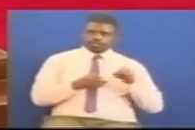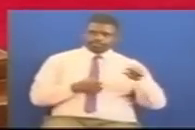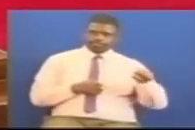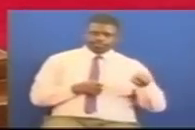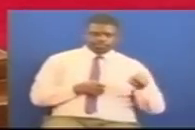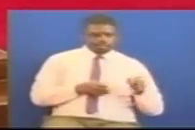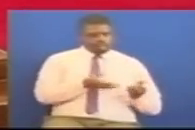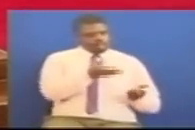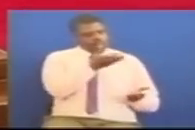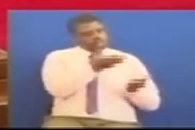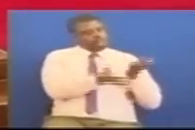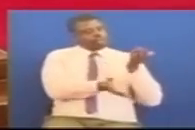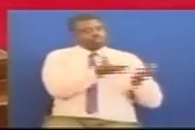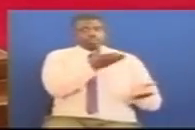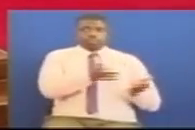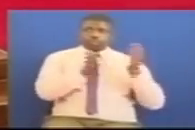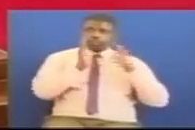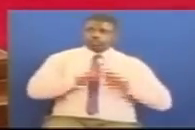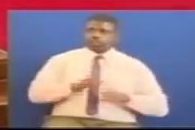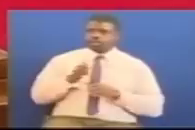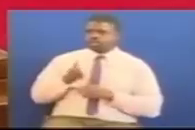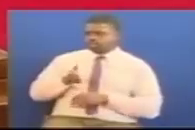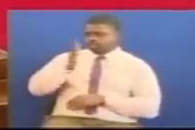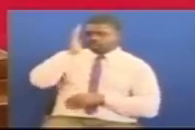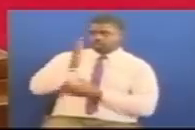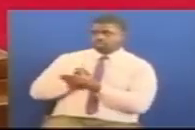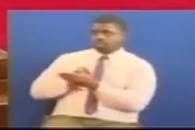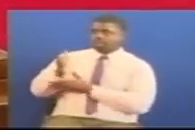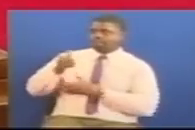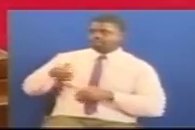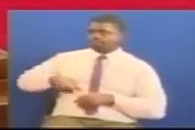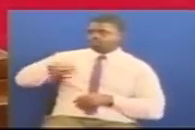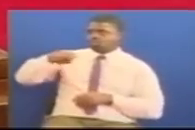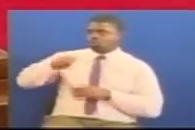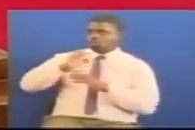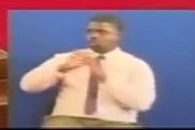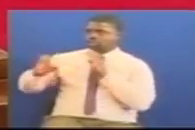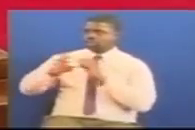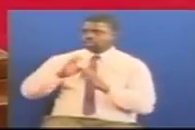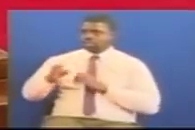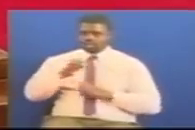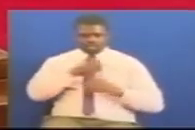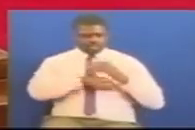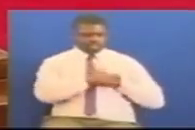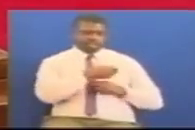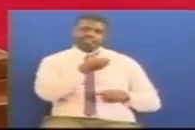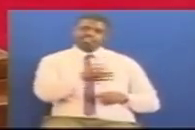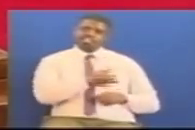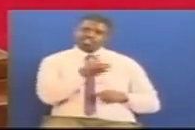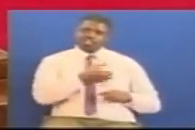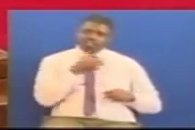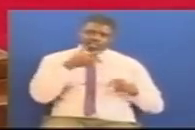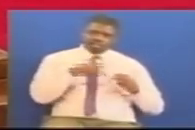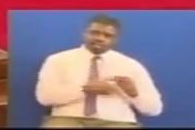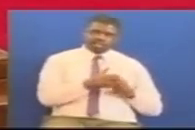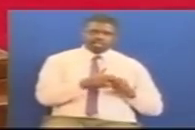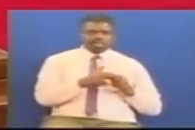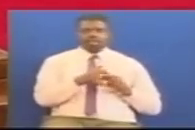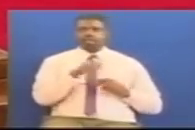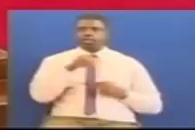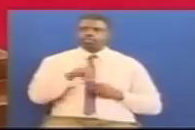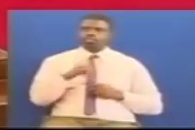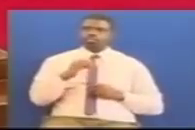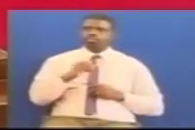ya tathmini husika kukamilika, serikali kupitia mfuko wa mawasiliano kwa wote iliviingiza vijiji vya kata za Mchauru katika